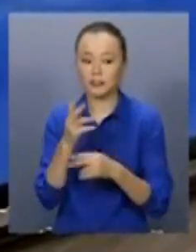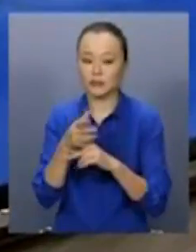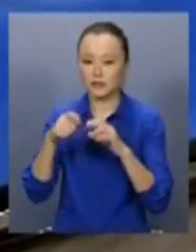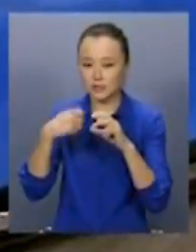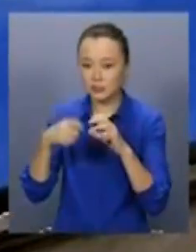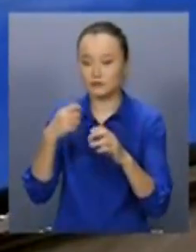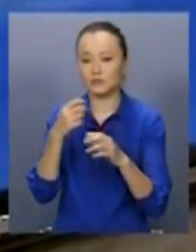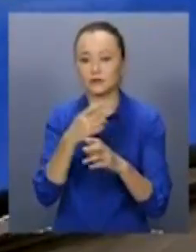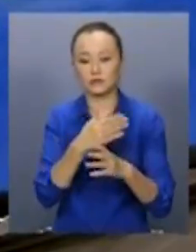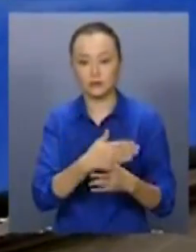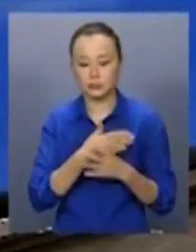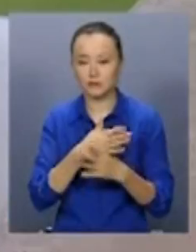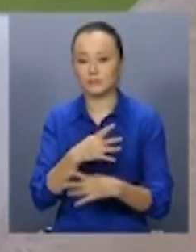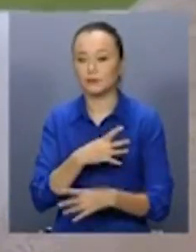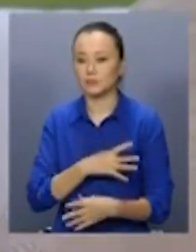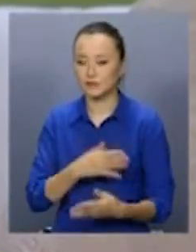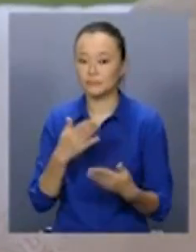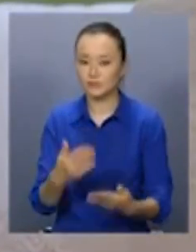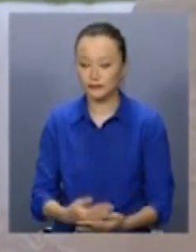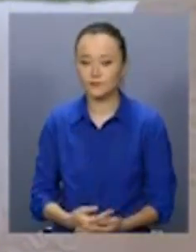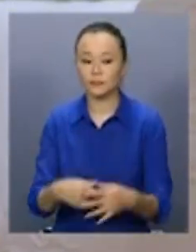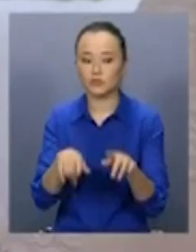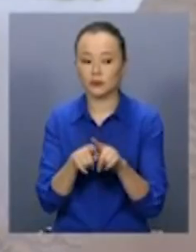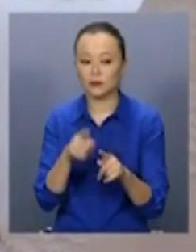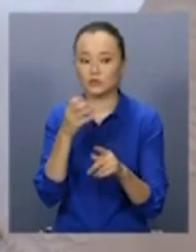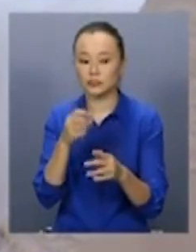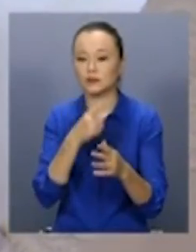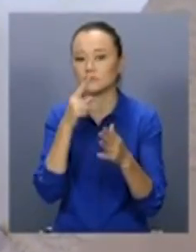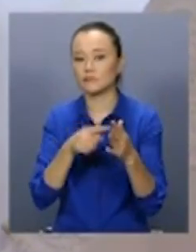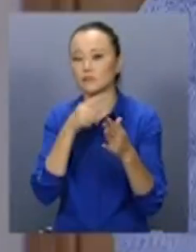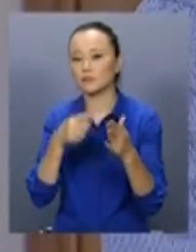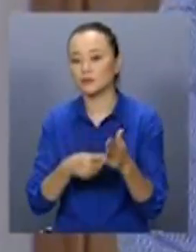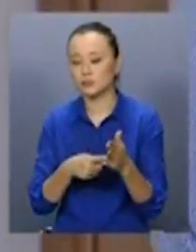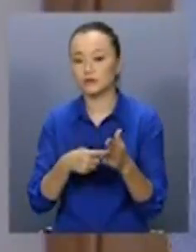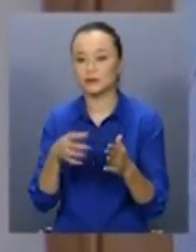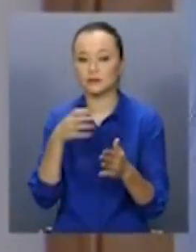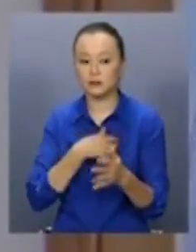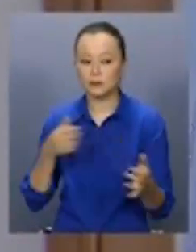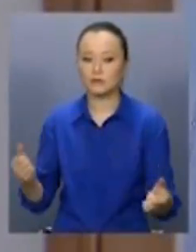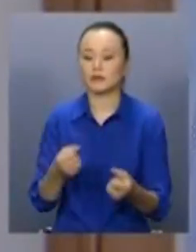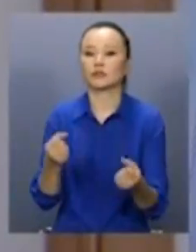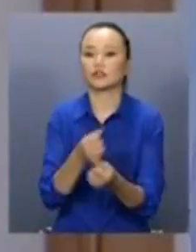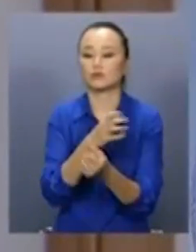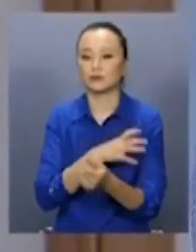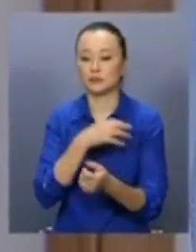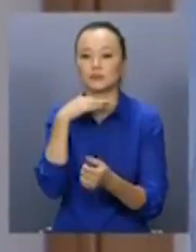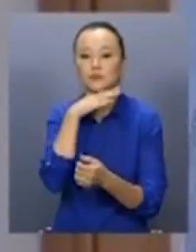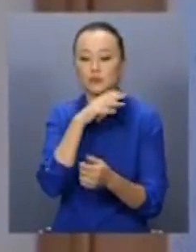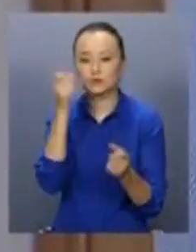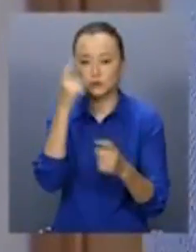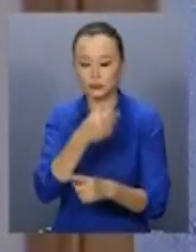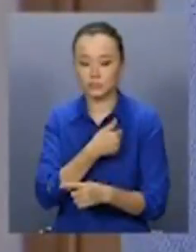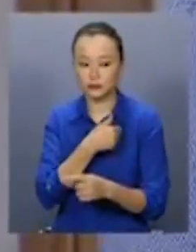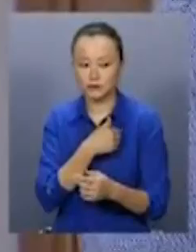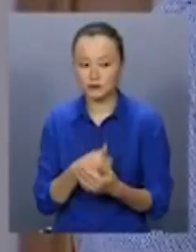түсіріп деген сияқты. Енді тағы бір сұрақ. Енді мен сіздің жанкүйеріңіз болғаннан кейін көп нәрсені білгім келеді. Көп